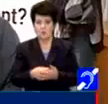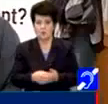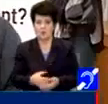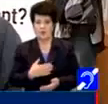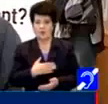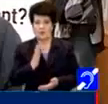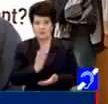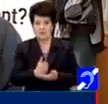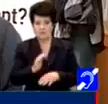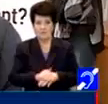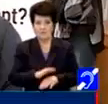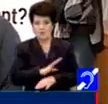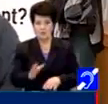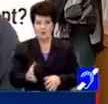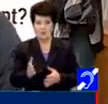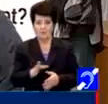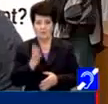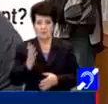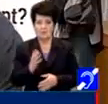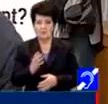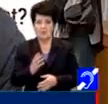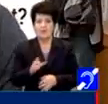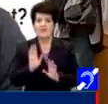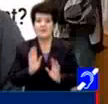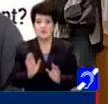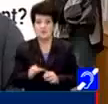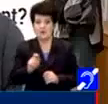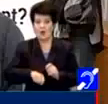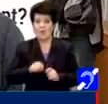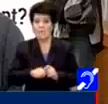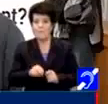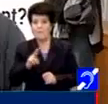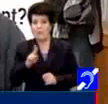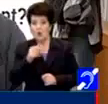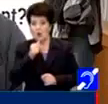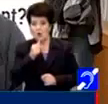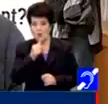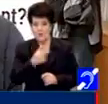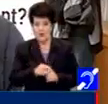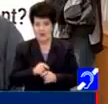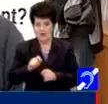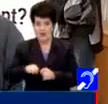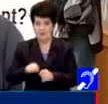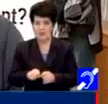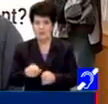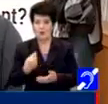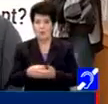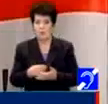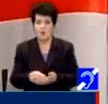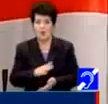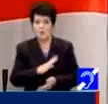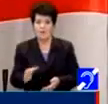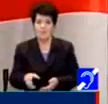Nici acest fapt nu a fost luat loc. Nici măcar probele privind păstrarea neadecvată a bunurilor clienților nu au